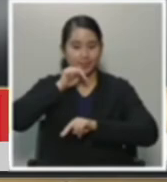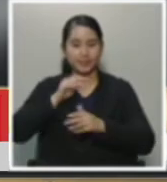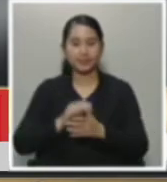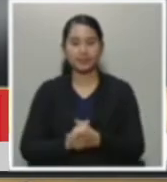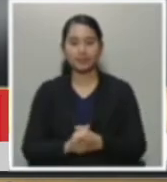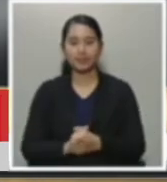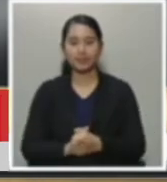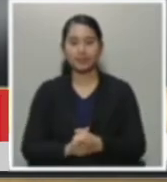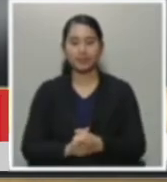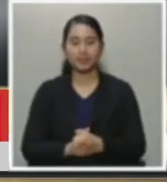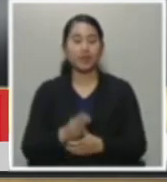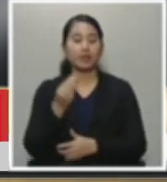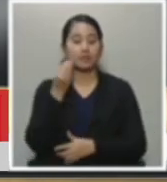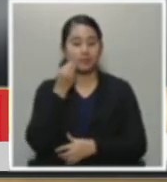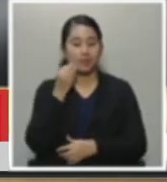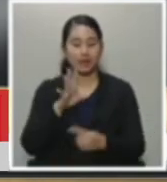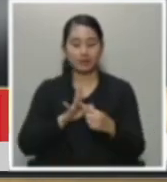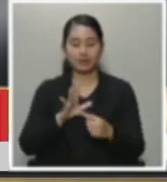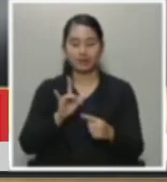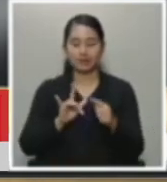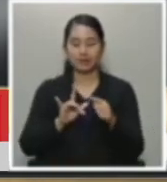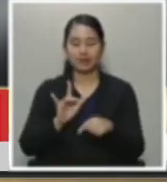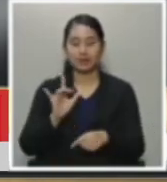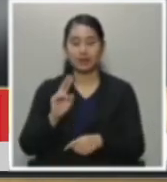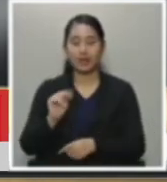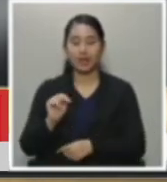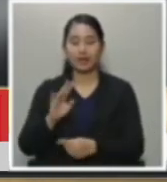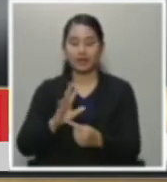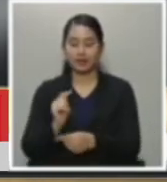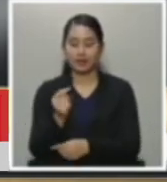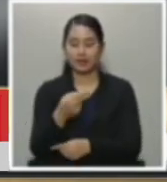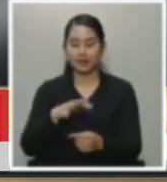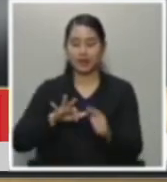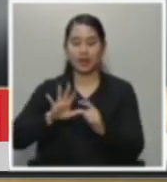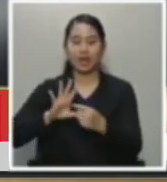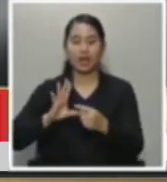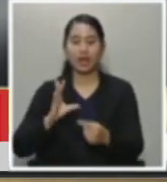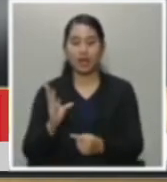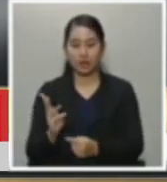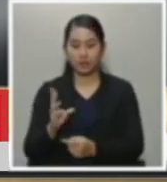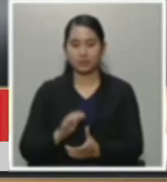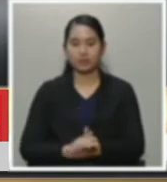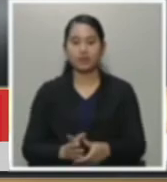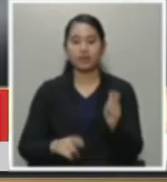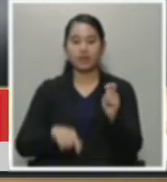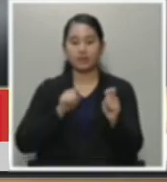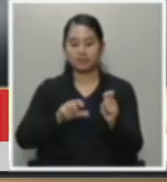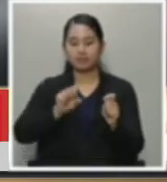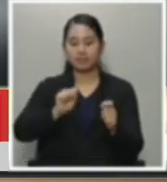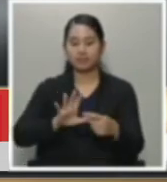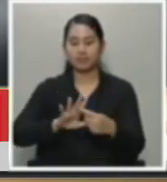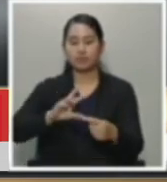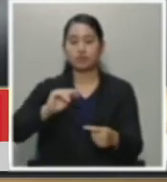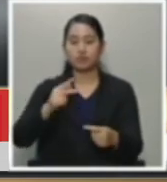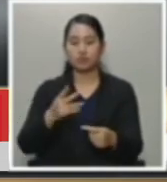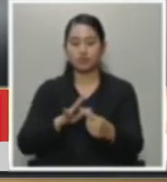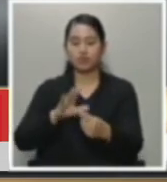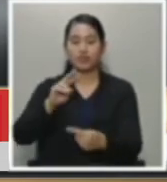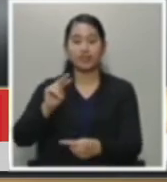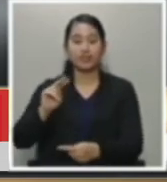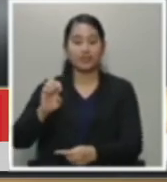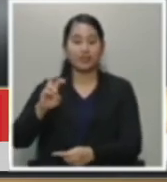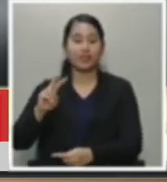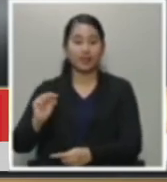บ้านแก่นเท้าหรือบริเวณลำห้วยไผ่ที่อำเภอสูงเดินจังหวัดนครราชสีมานะครับ